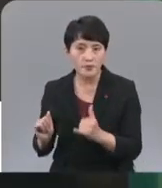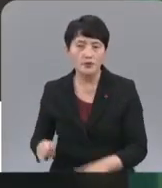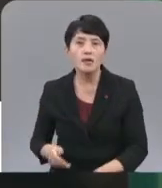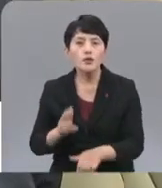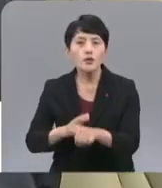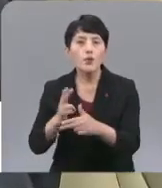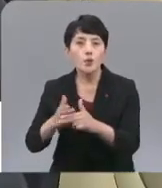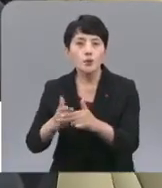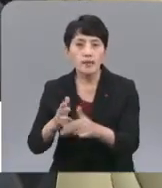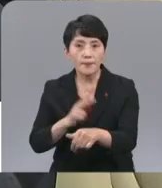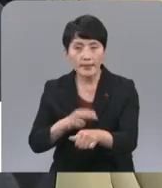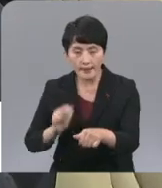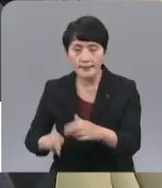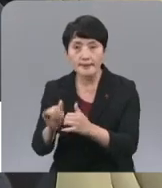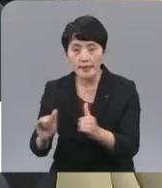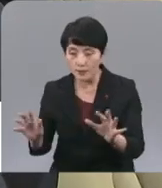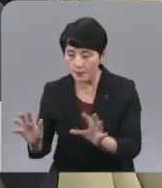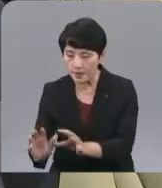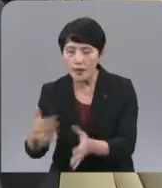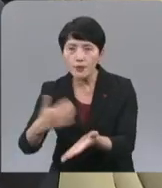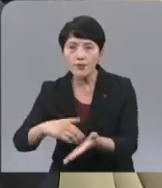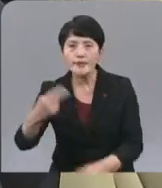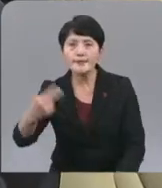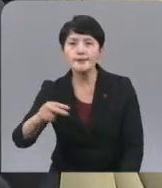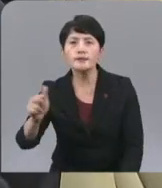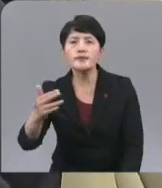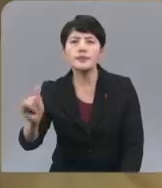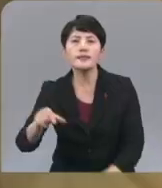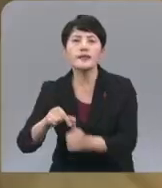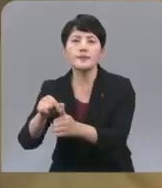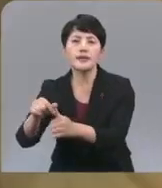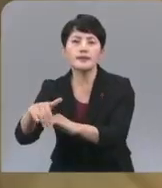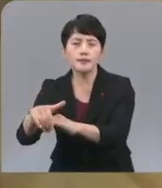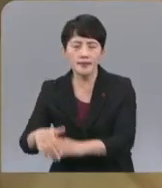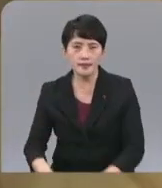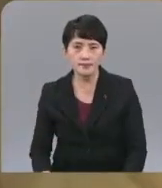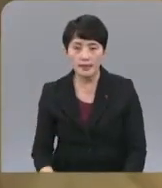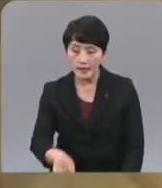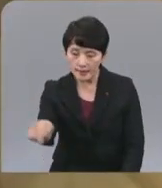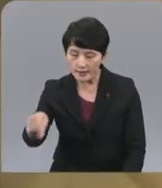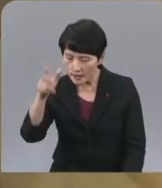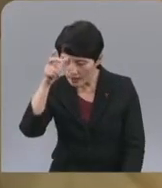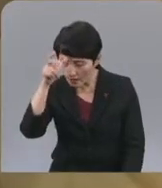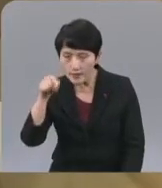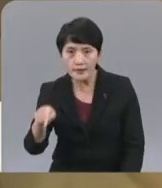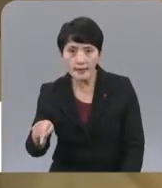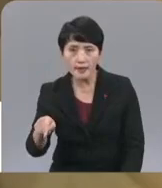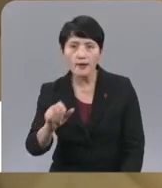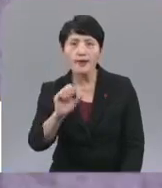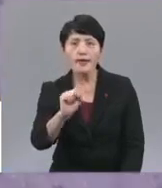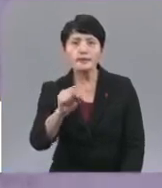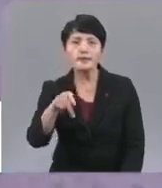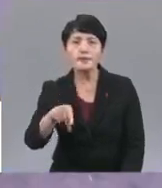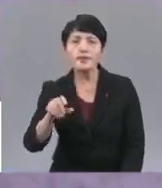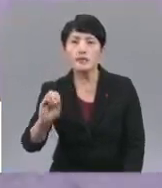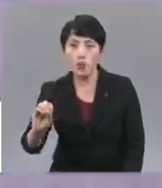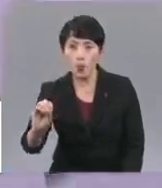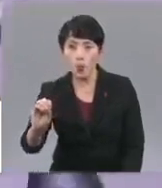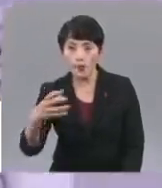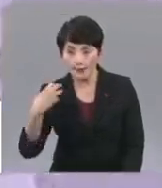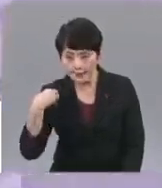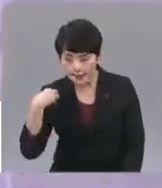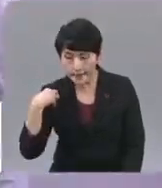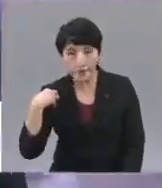اليه معالجه اعمال العنف المدرسيه وتعزيز دور رجال الشرطه المسؤولين عن